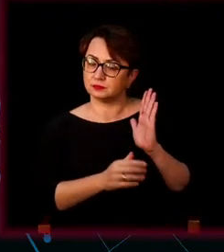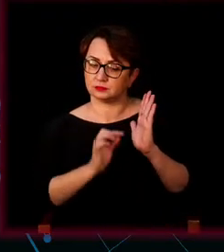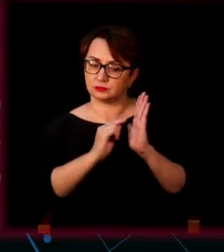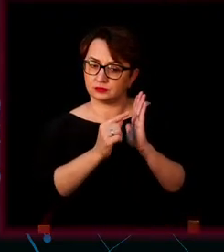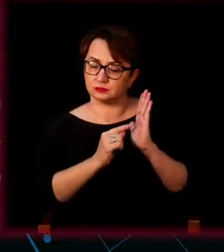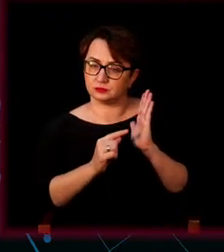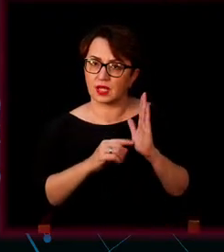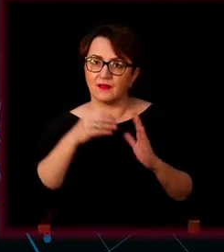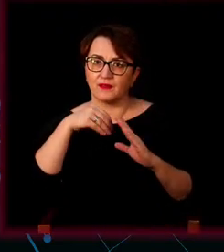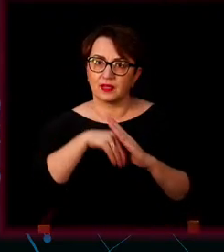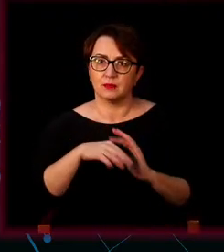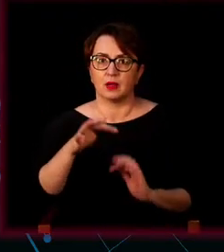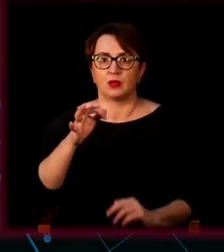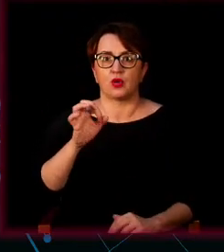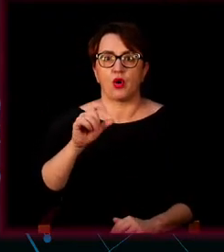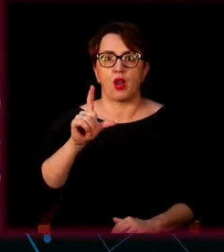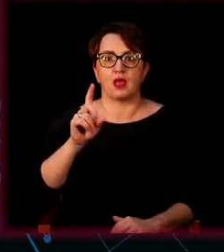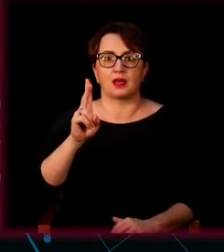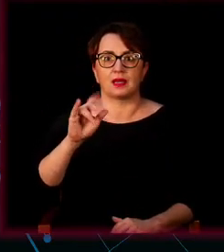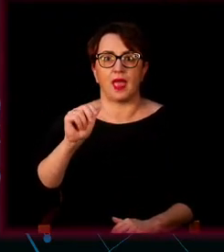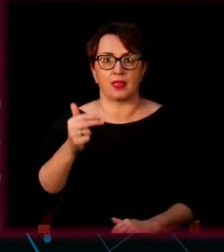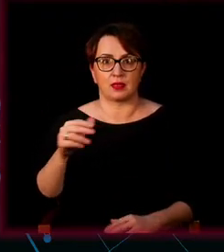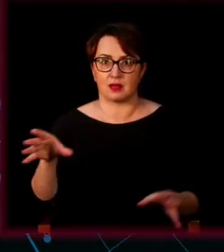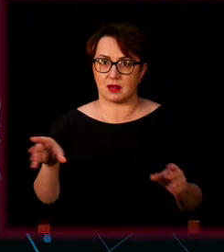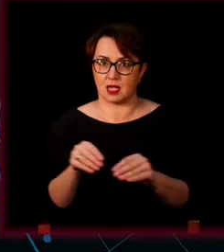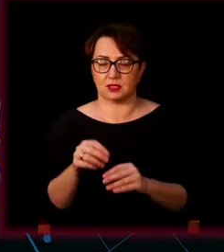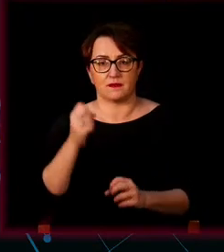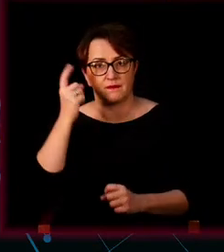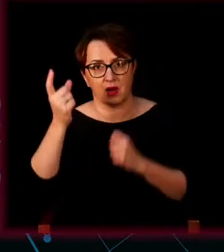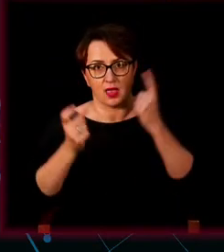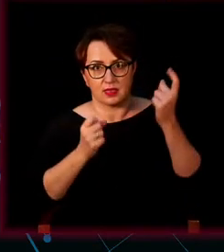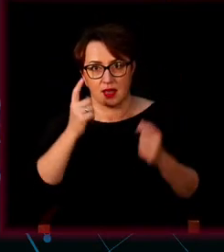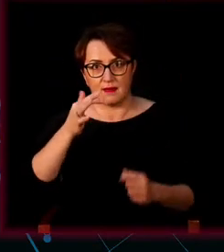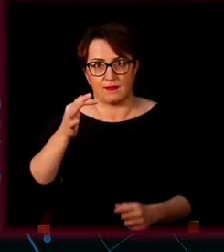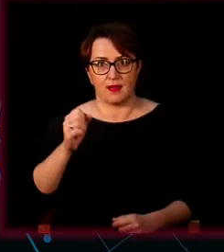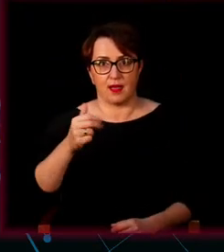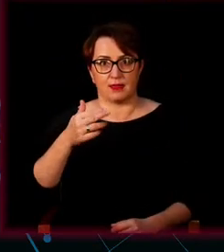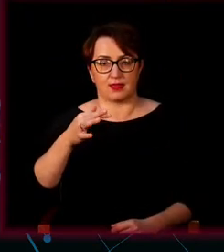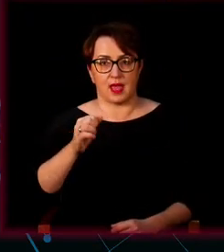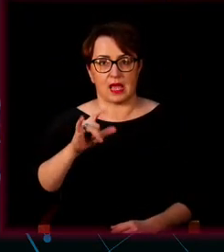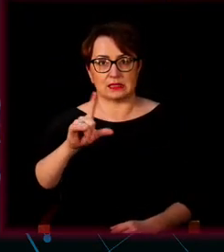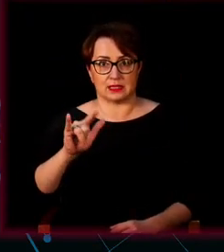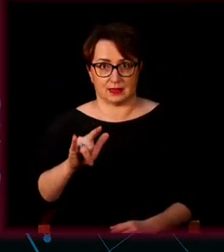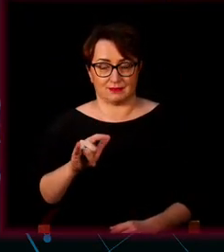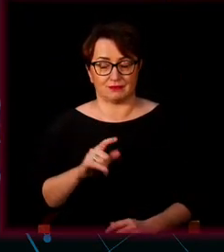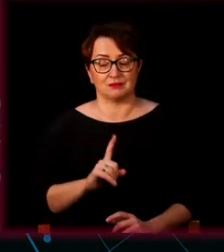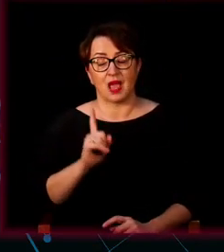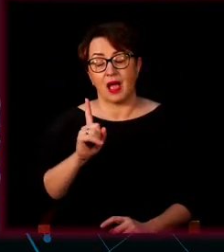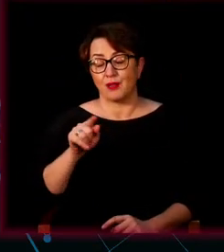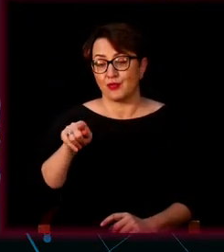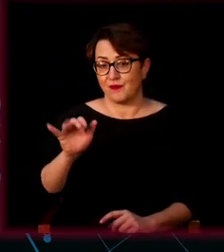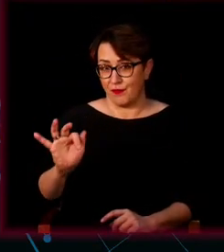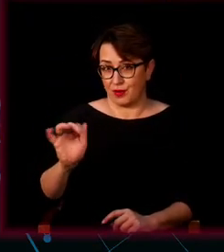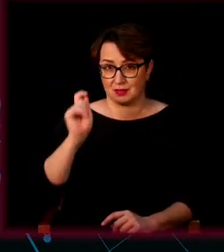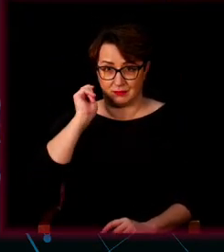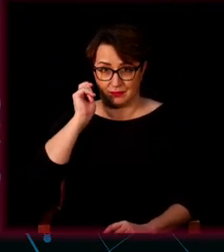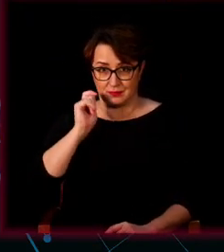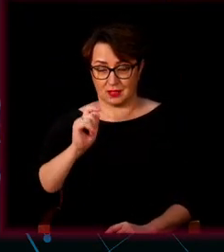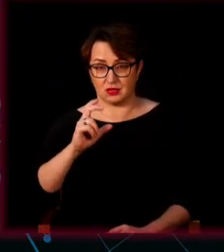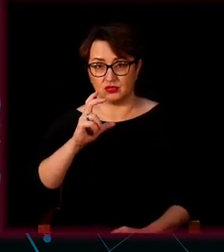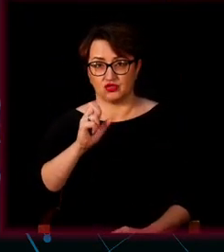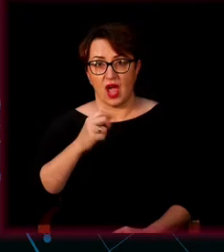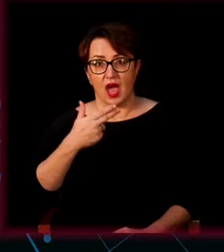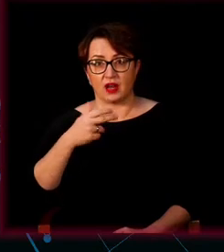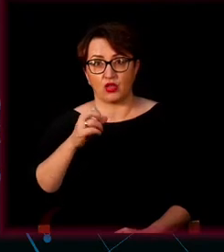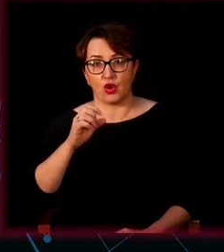jednym ciągiem z Tolkienem jako twórczyni fantasy. Chociaż to fantasy, które ona proponowała w Czarnoksiężniku, czy w ogóle w całym cyklu